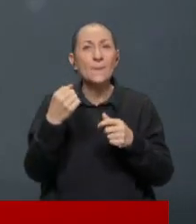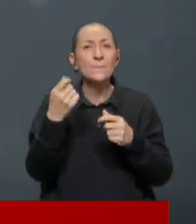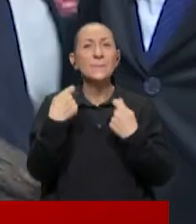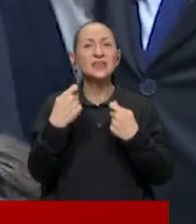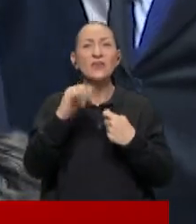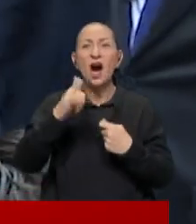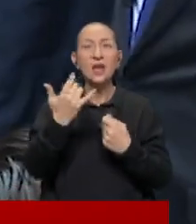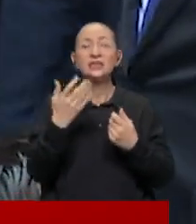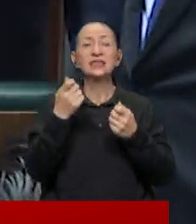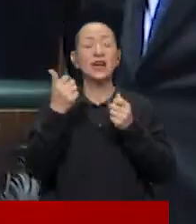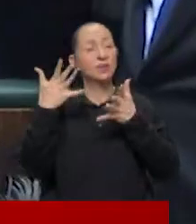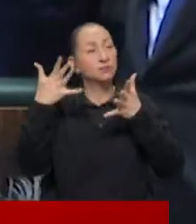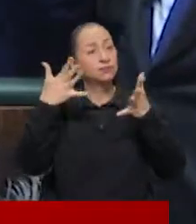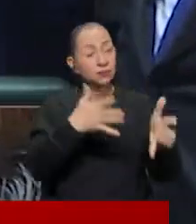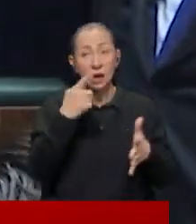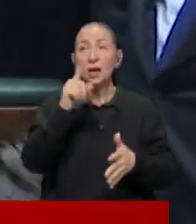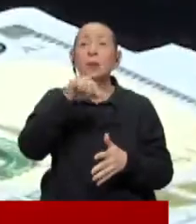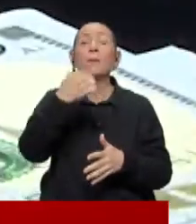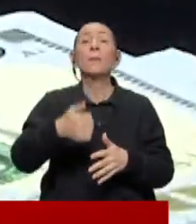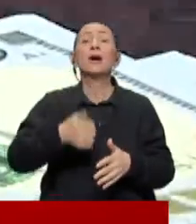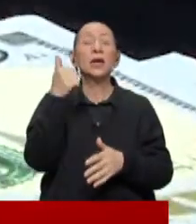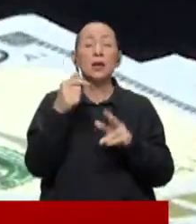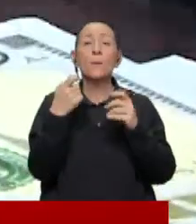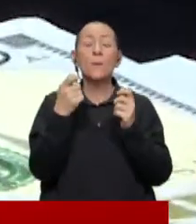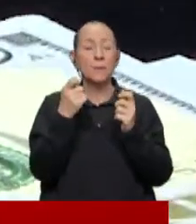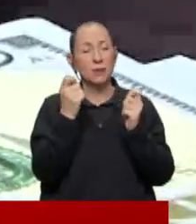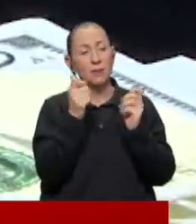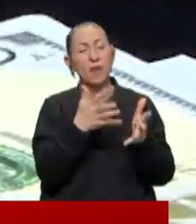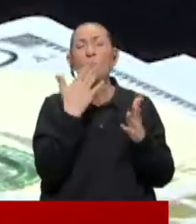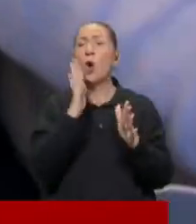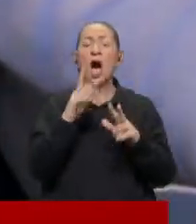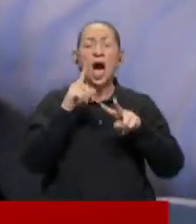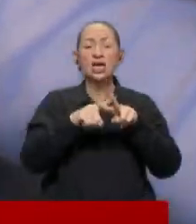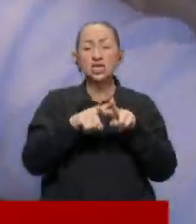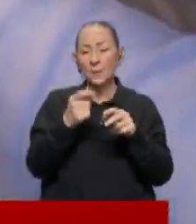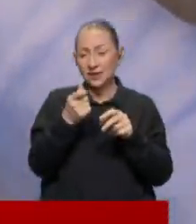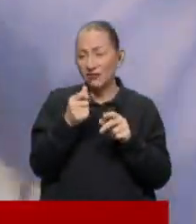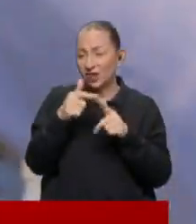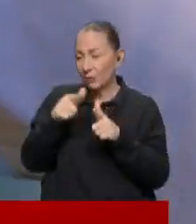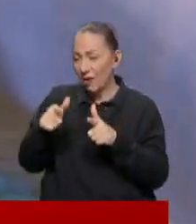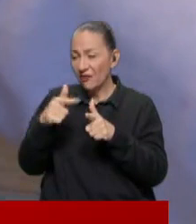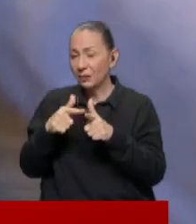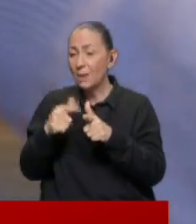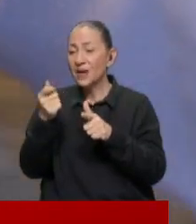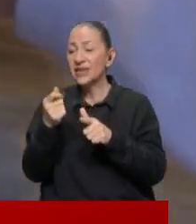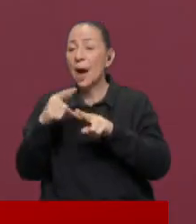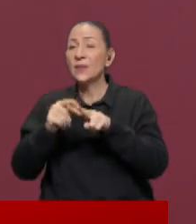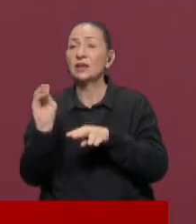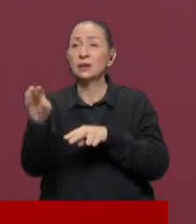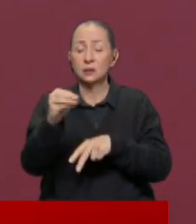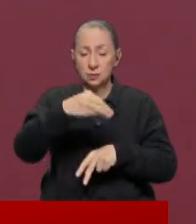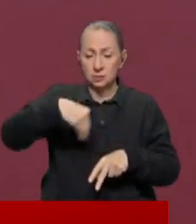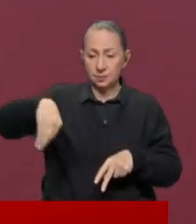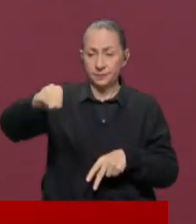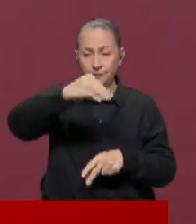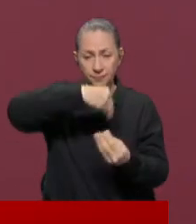servet transferi derken Hazine Bakanı Nurettin Nebati maliyeti savundu. Ayşe'nin parası Fatma'ya, Fatma'nın parası Ahmet'e gidiyor diyerek.